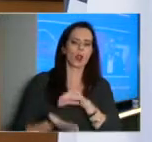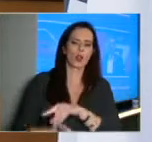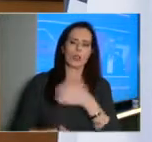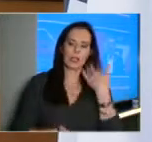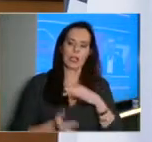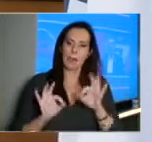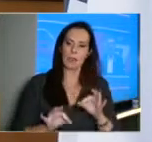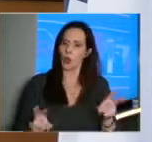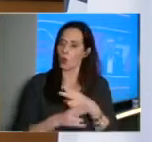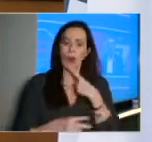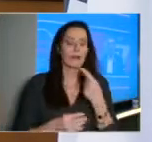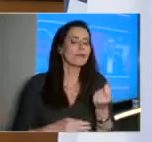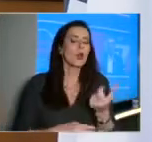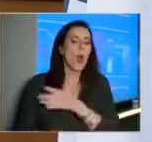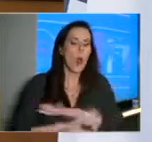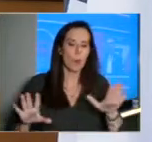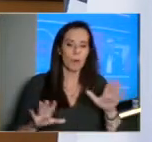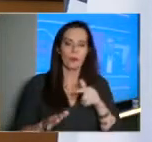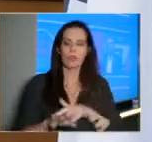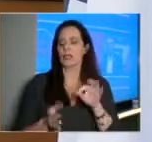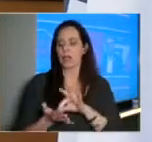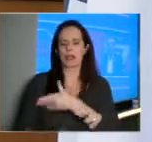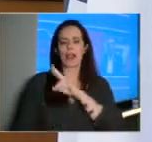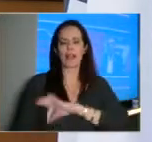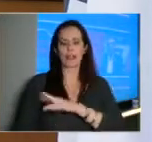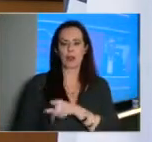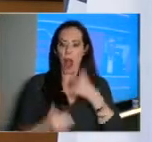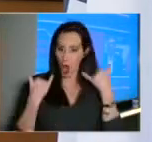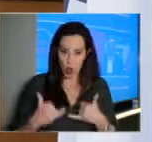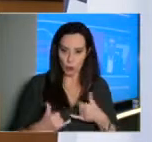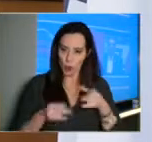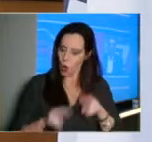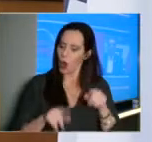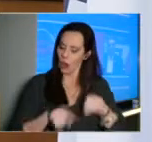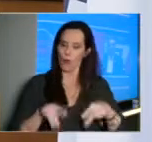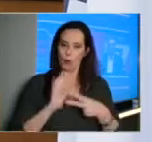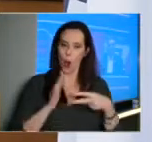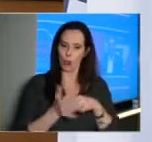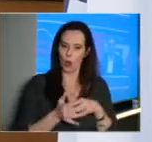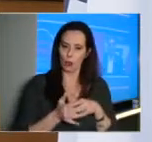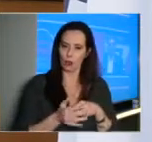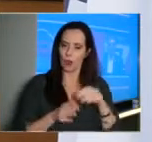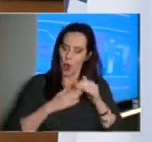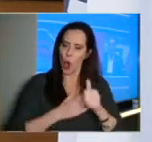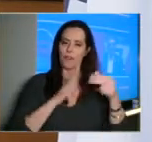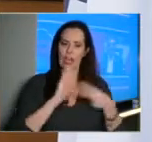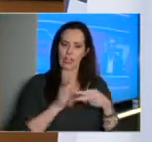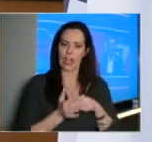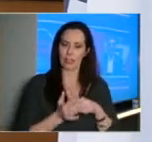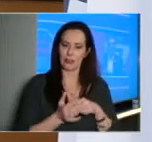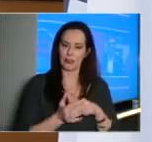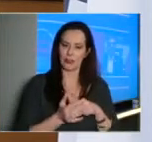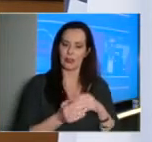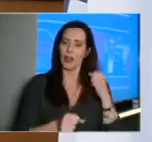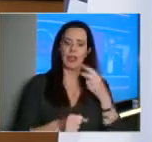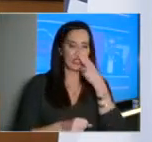הייתה המציאות. הוא לא יכול להגיד דבר וחצי דבר, כמו זה שורת הרווח, זה מה יש. היום הוא יכול לבוא עם תוכניות, להוביל אסטרטגיה,